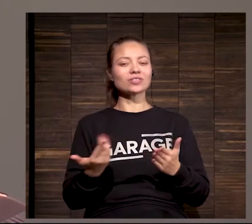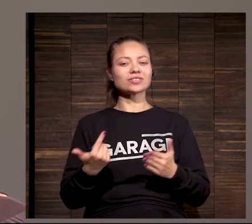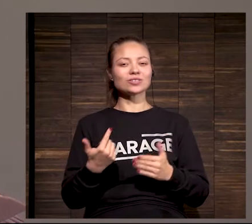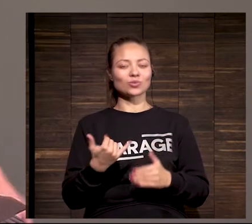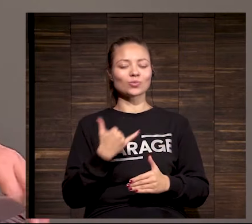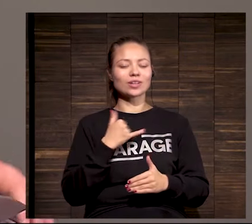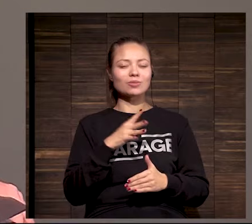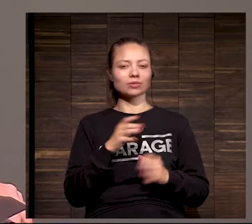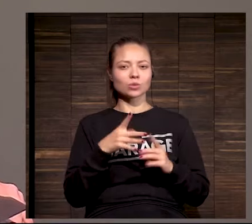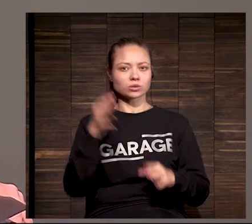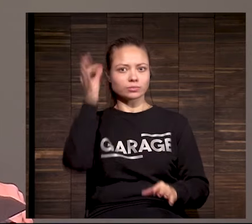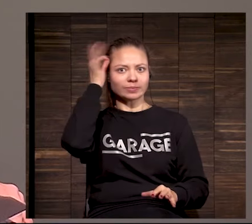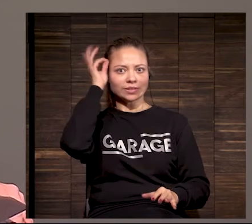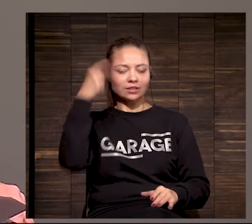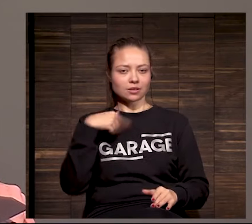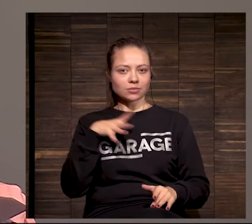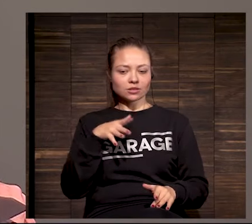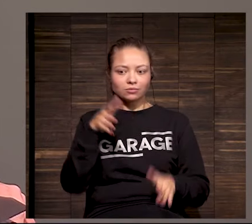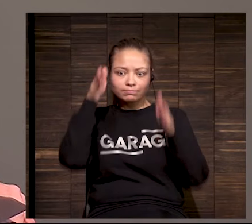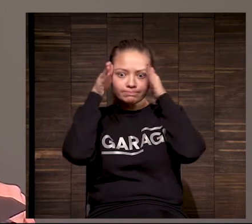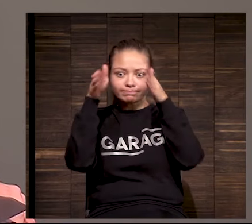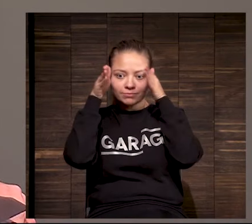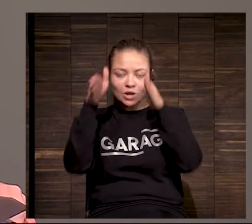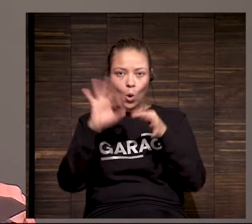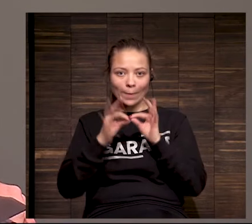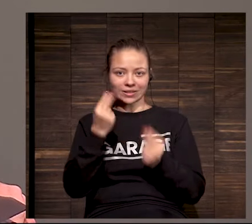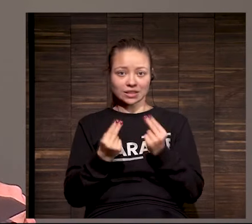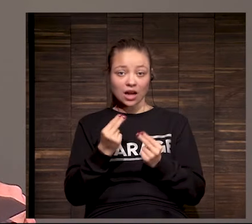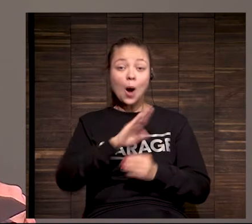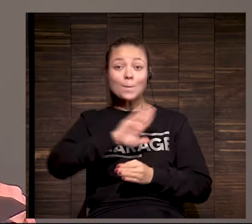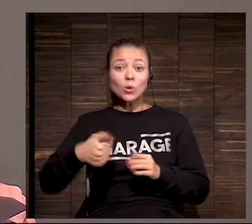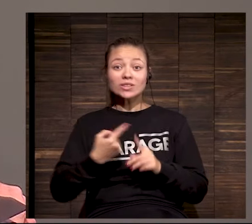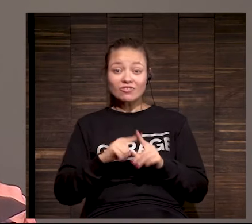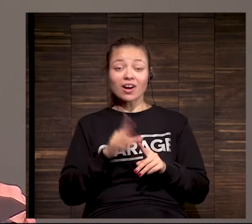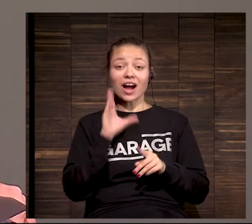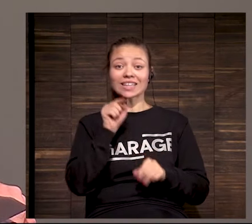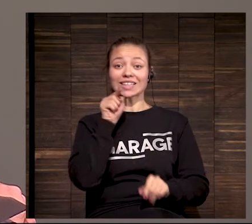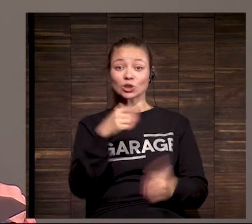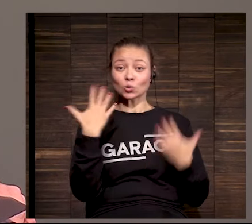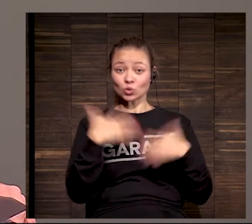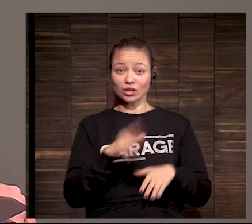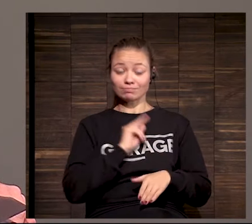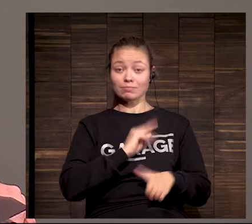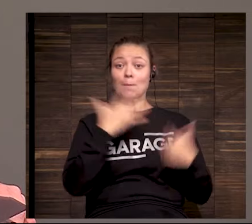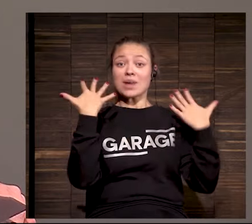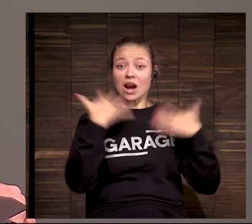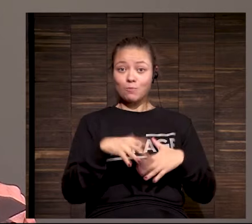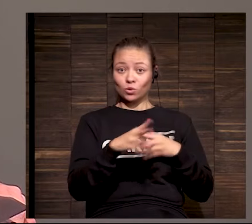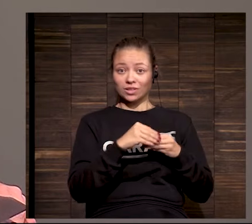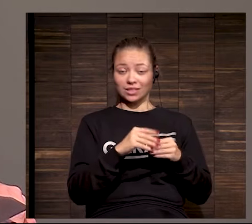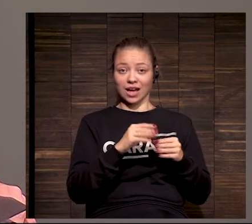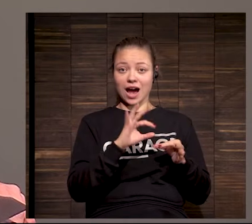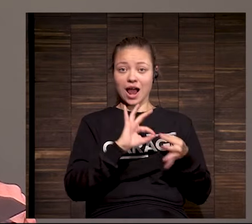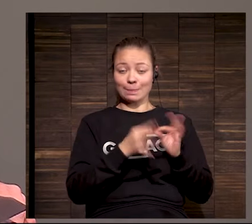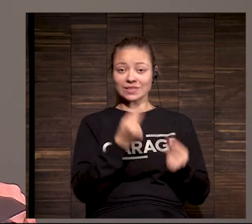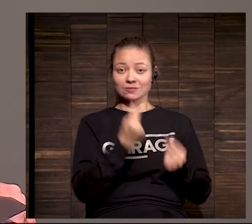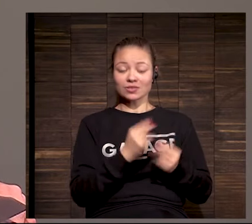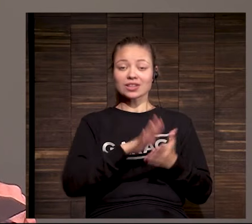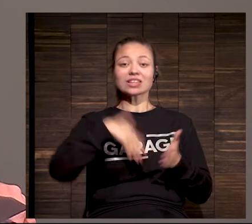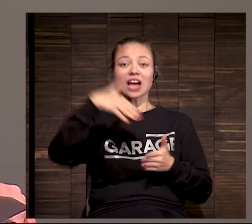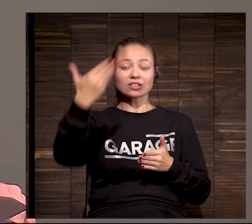меня был просто психоз я был по миша на олимпийских играх а после этого когда-то уже поработал с олимпийскими играми дальше